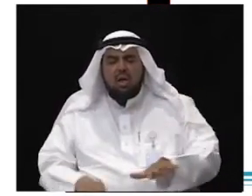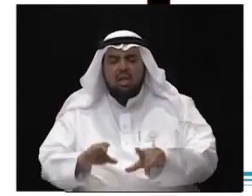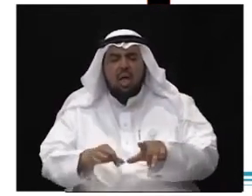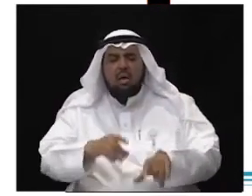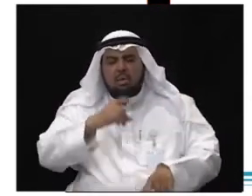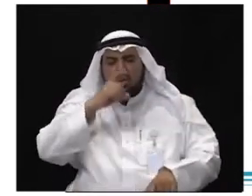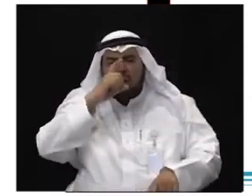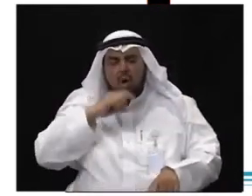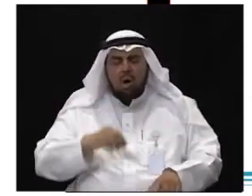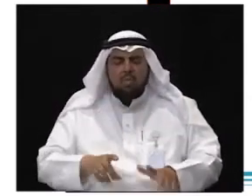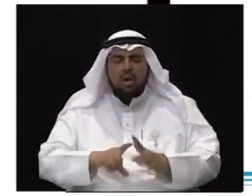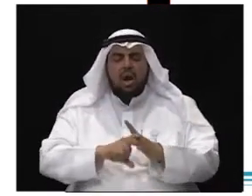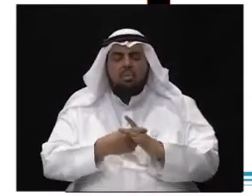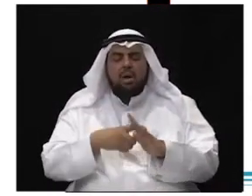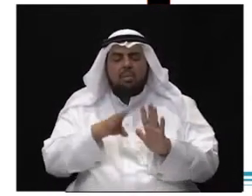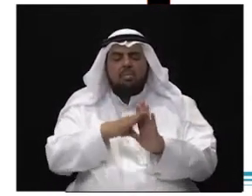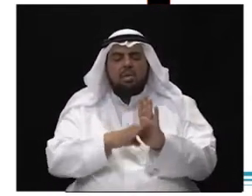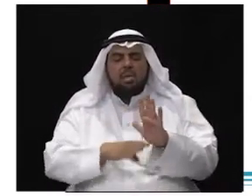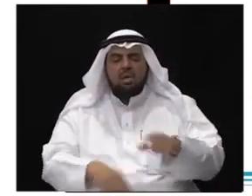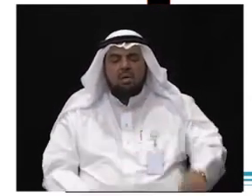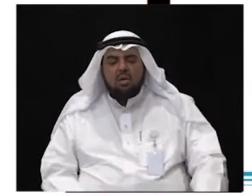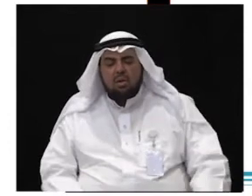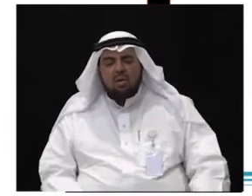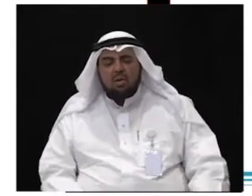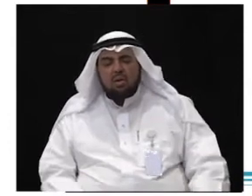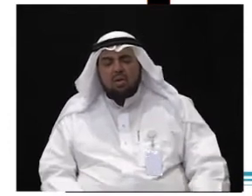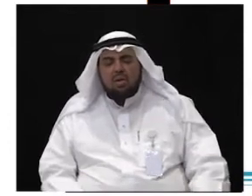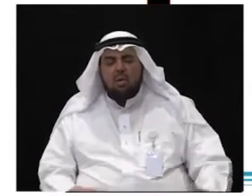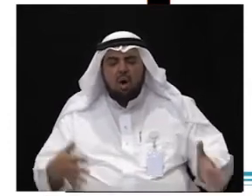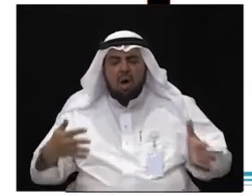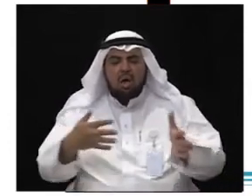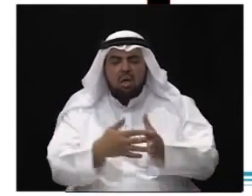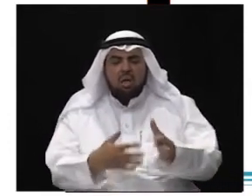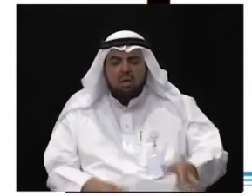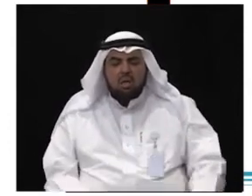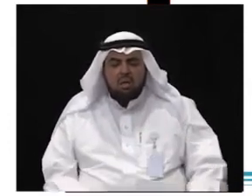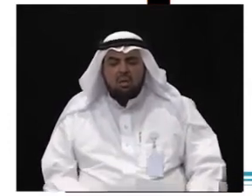البدء في كتابة أوامر البرمجة صحيح، وأخيرا